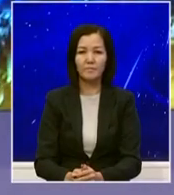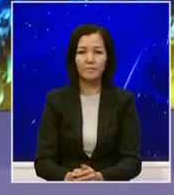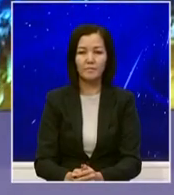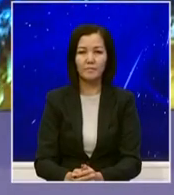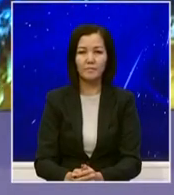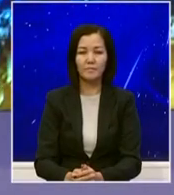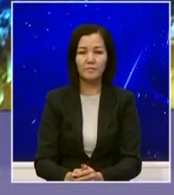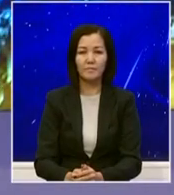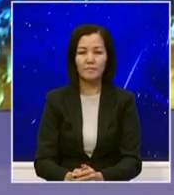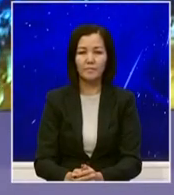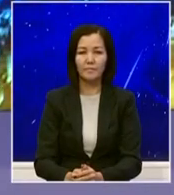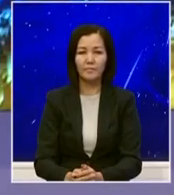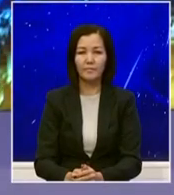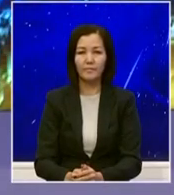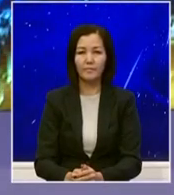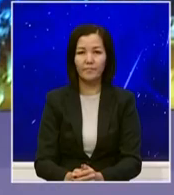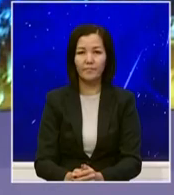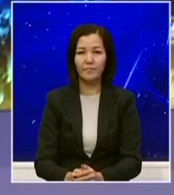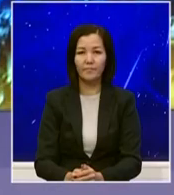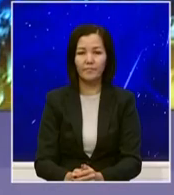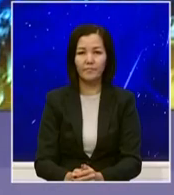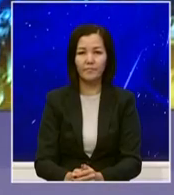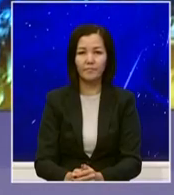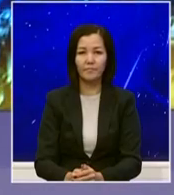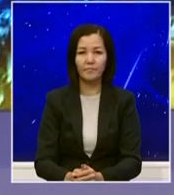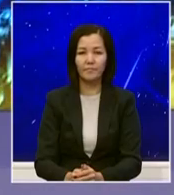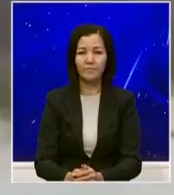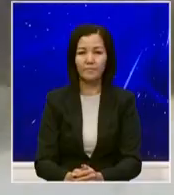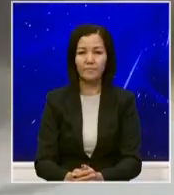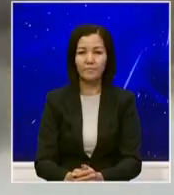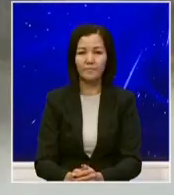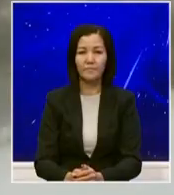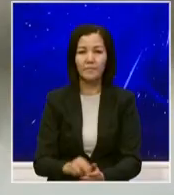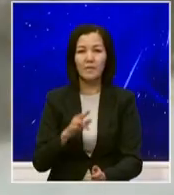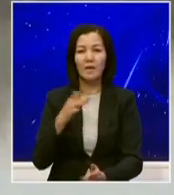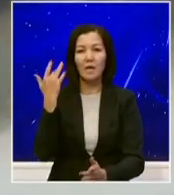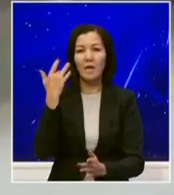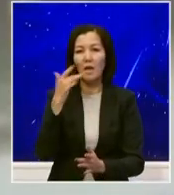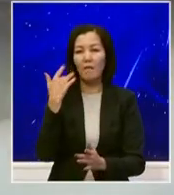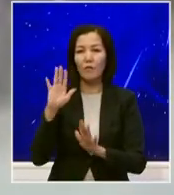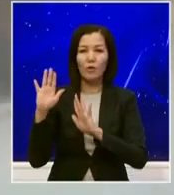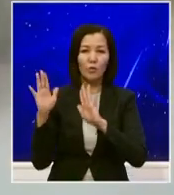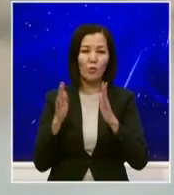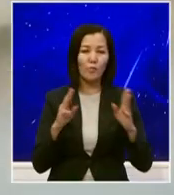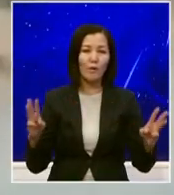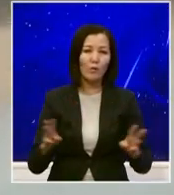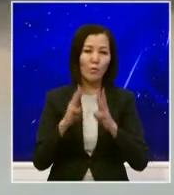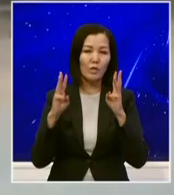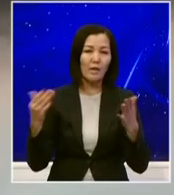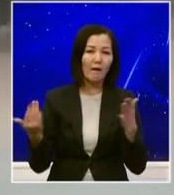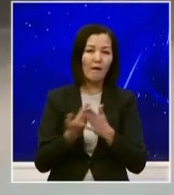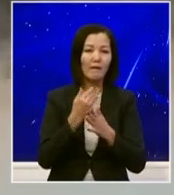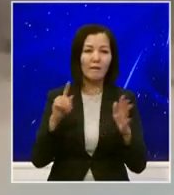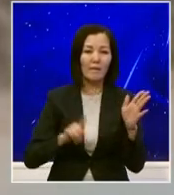аяз ата қапқа толы тамақты балықтарға үлестіріп жүр. Калифорнияда орман өрті қайта өршіді. Тілсіз жау